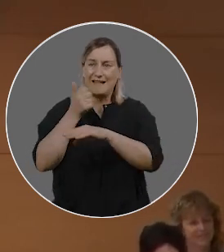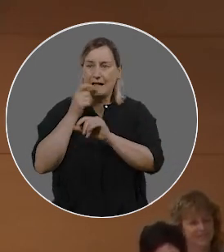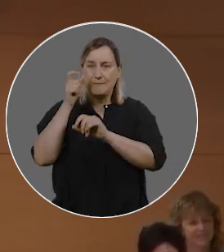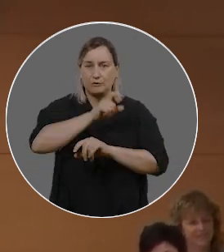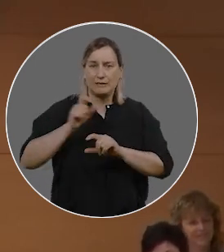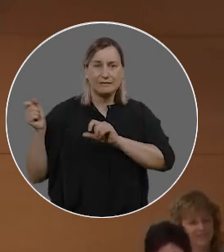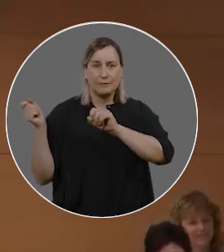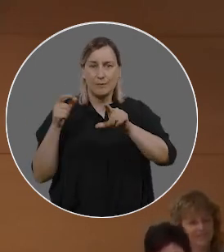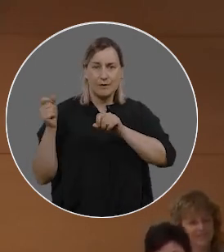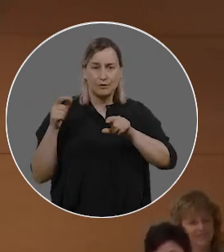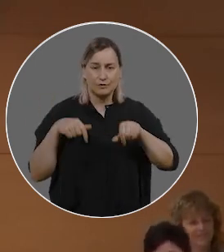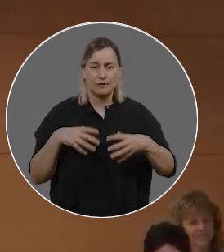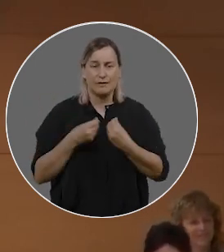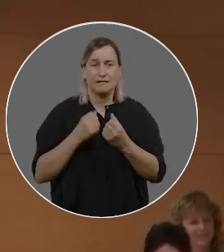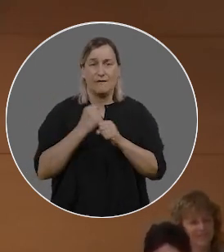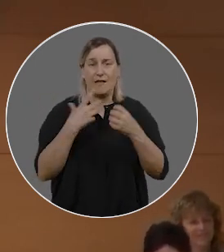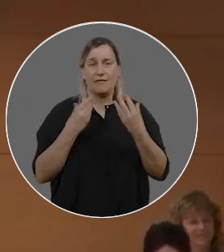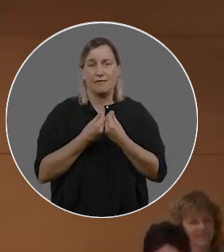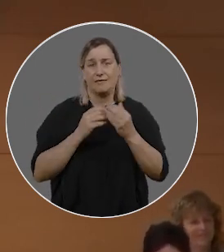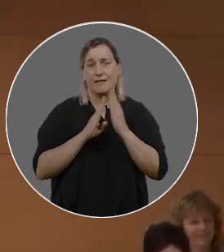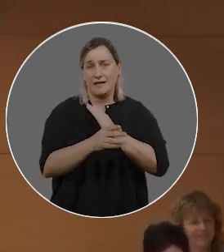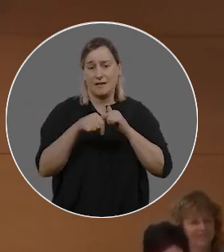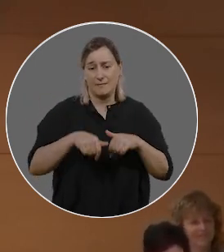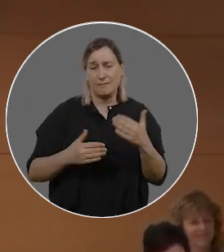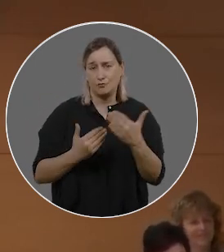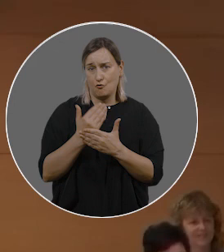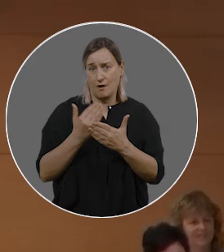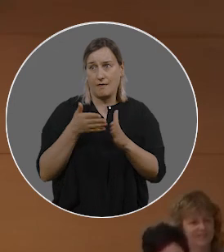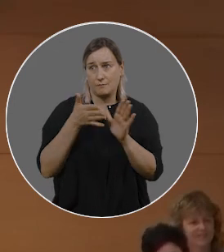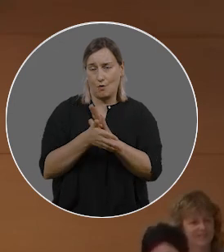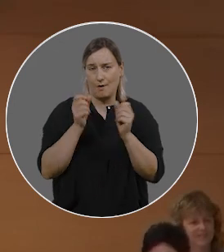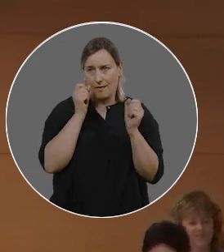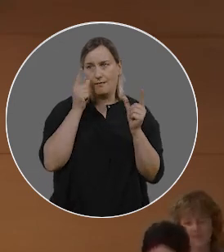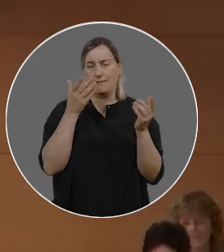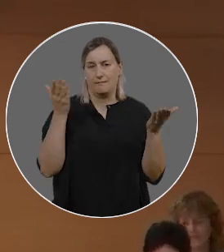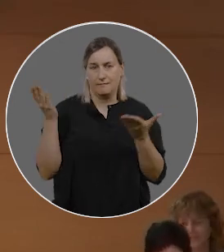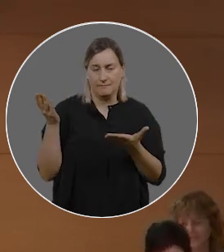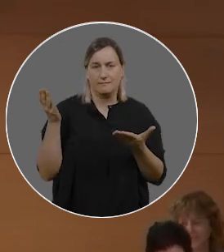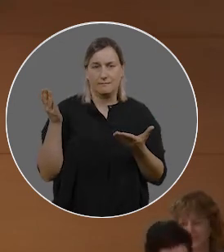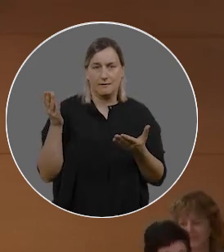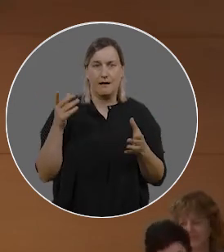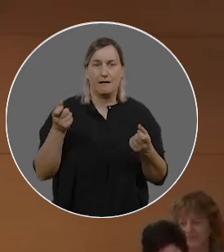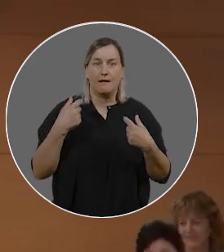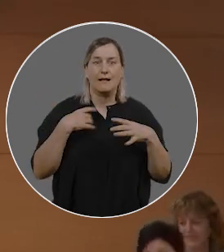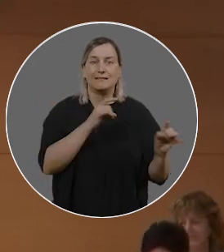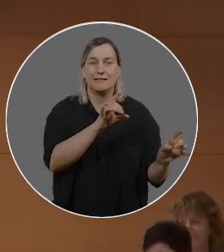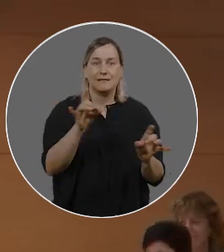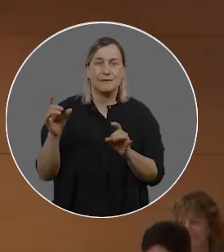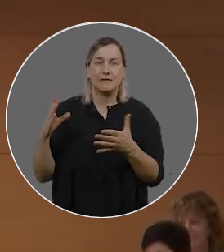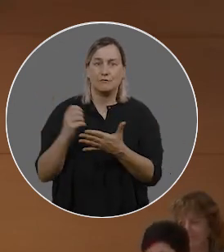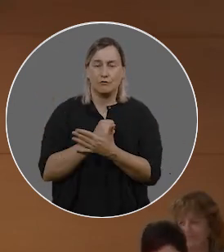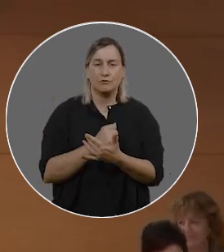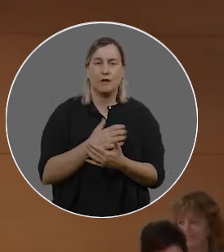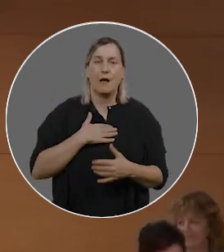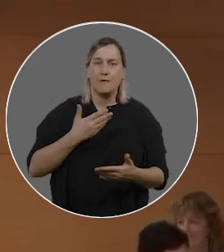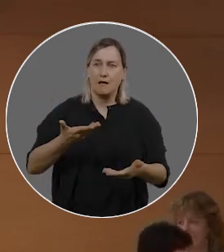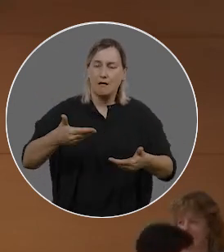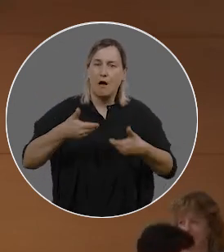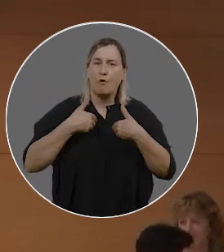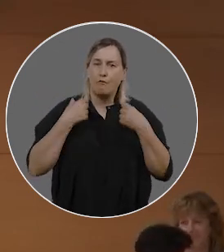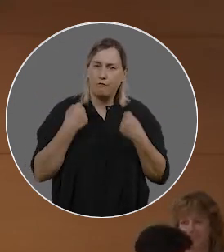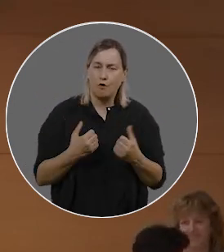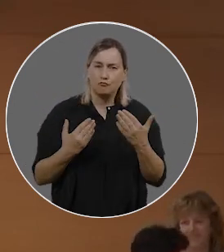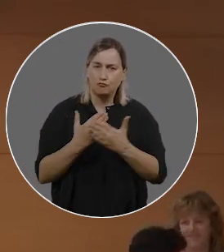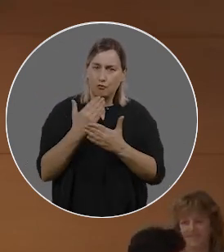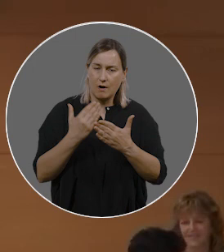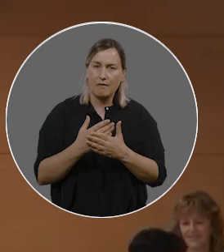convidar els proveïdors que treballen molt directament amb nosaltres en aquesta jornada, perquè, bueno, ens sensibilitzem tots. A mi m'ha servit